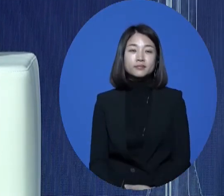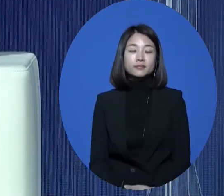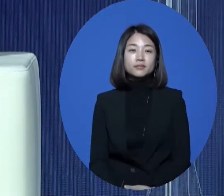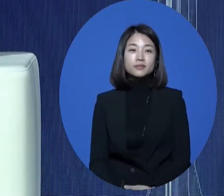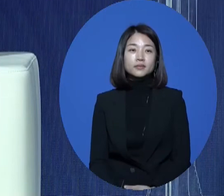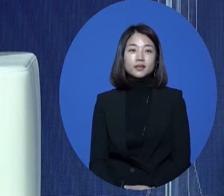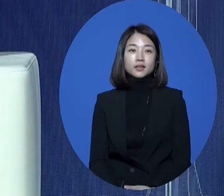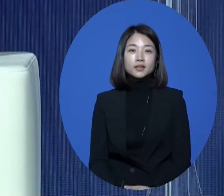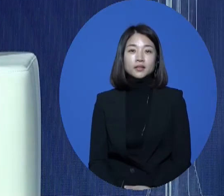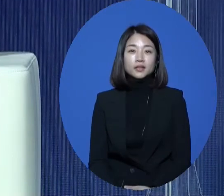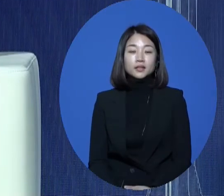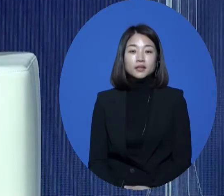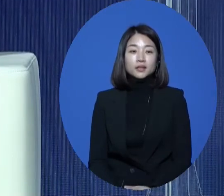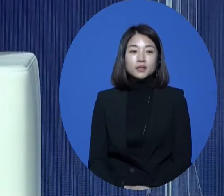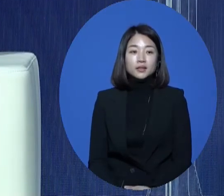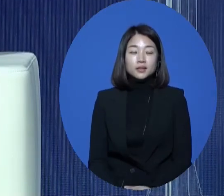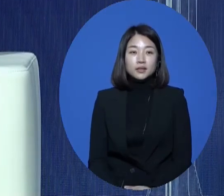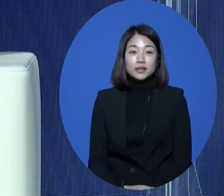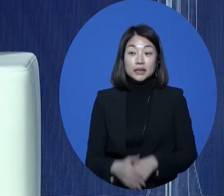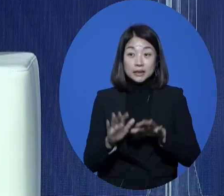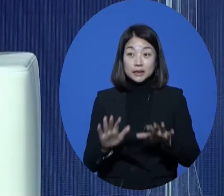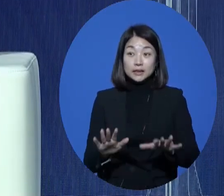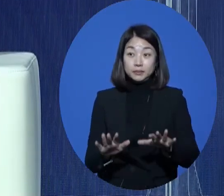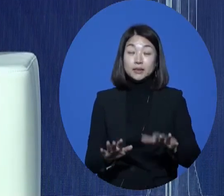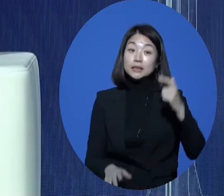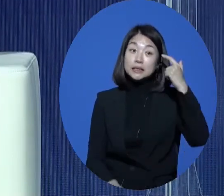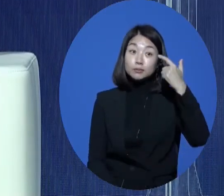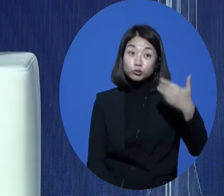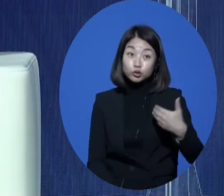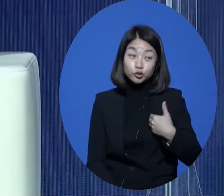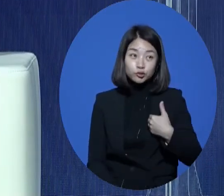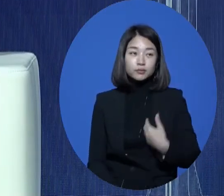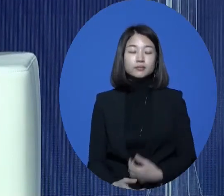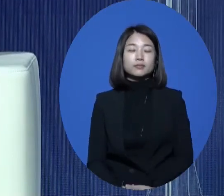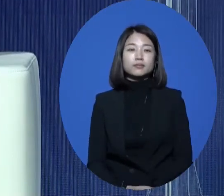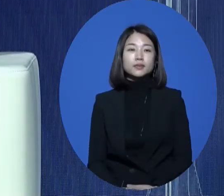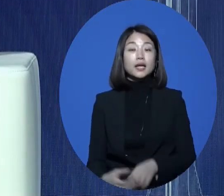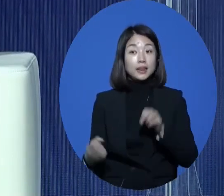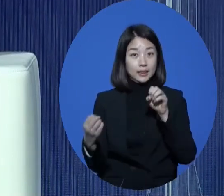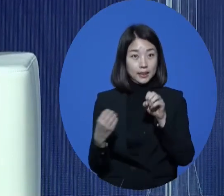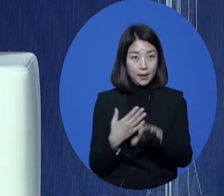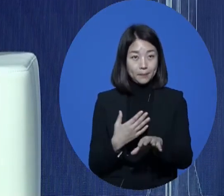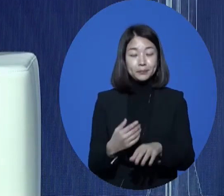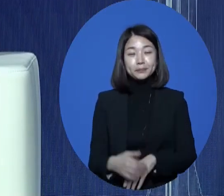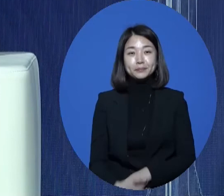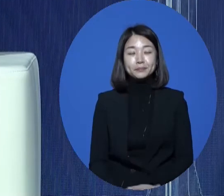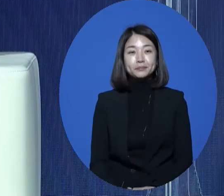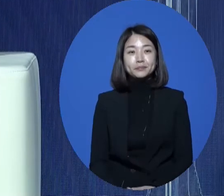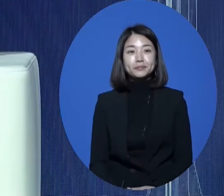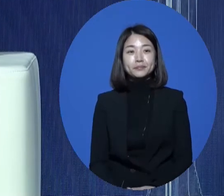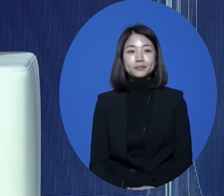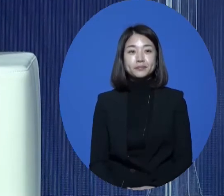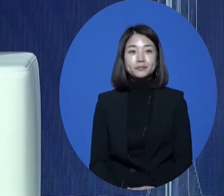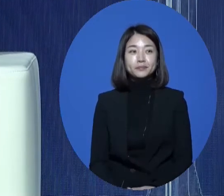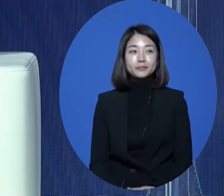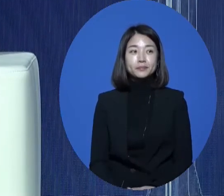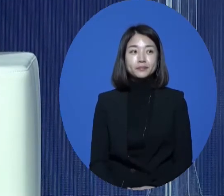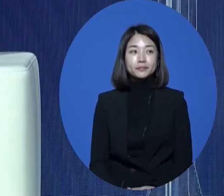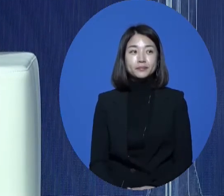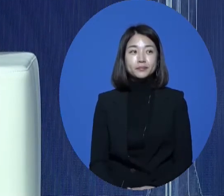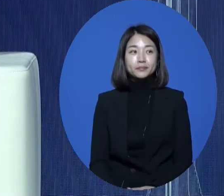들어봤습니다. 이 시간에는 이제 질문이 있는데 질문에 대한 답변을 갖는 시간을 갖도록